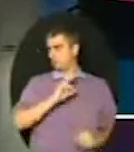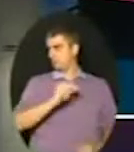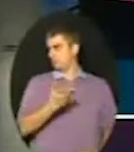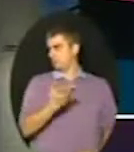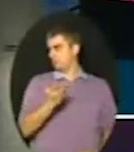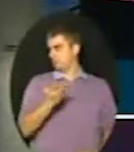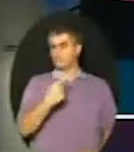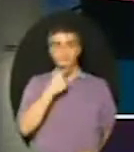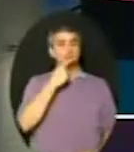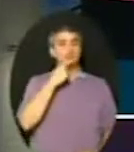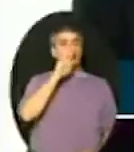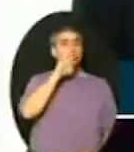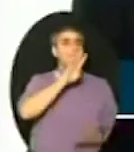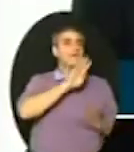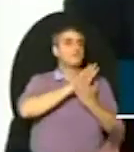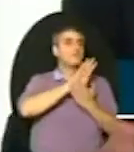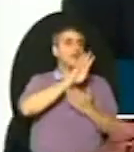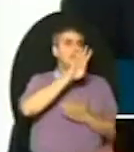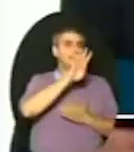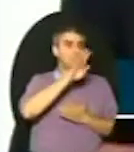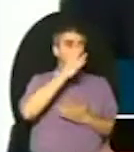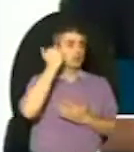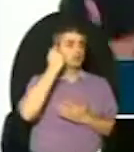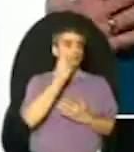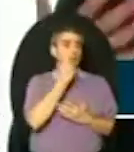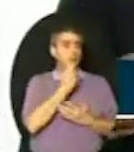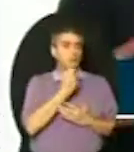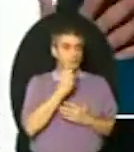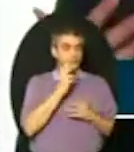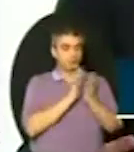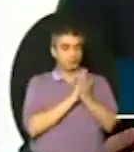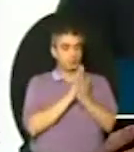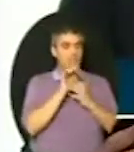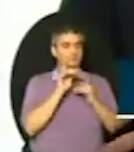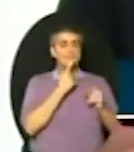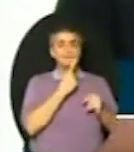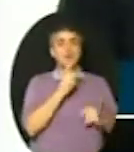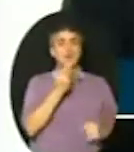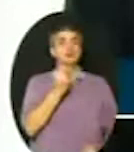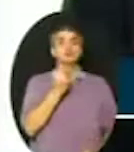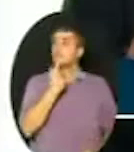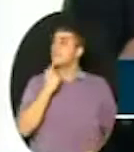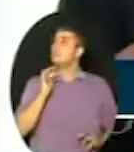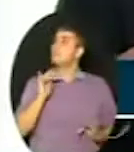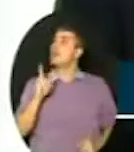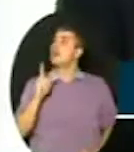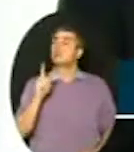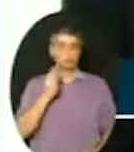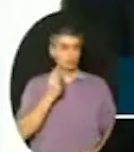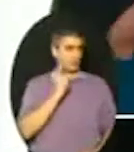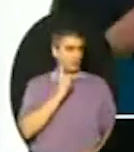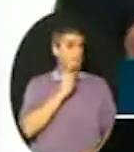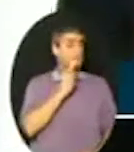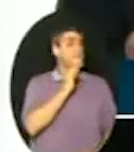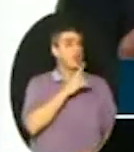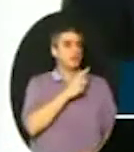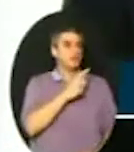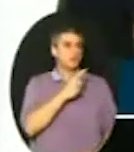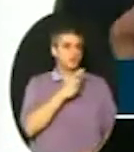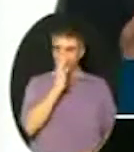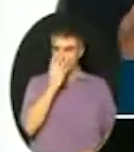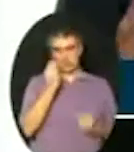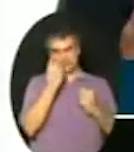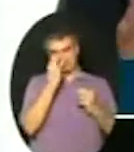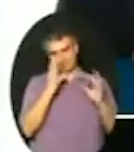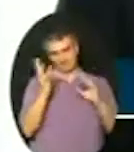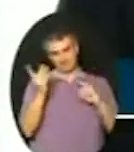בשנת 2014 היו סכומים של כ-18 מיליון שקל. מיליארד. של מיליארד שקל, שאושרו במסגרת... מה זה 0.1 בין